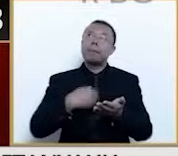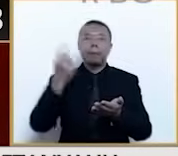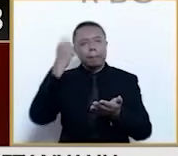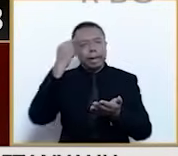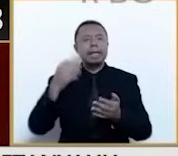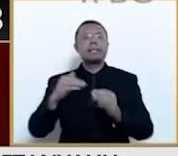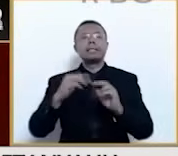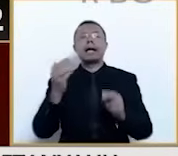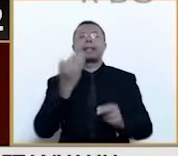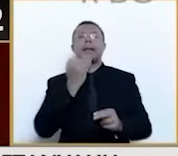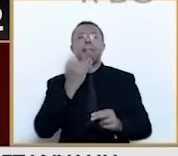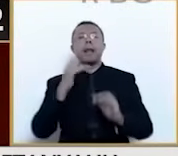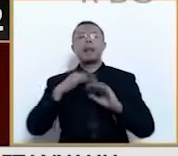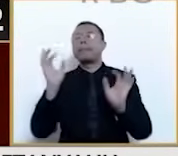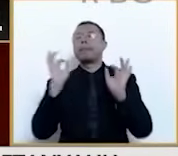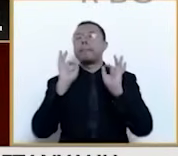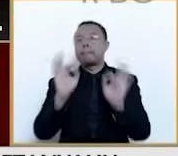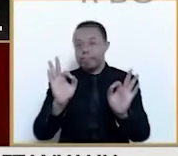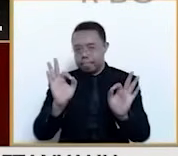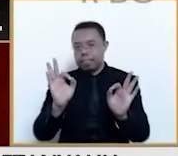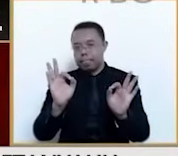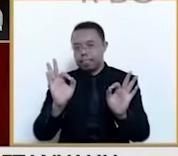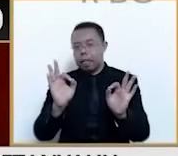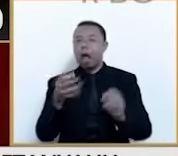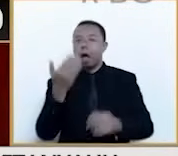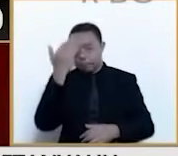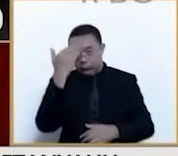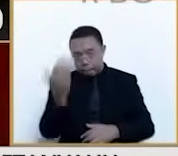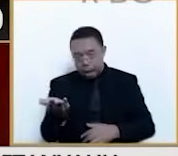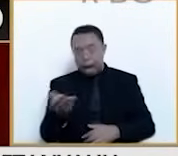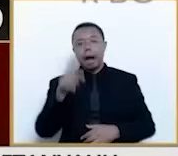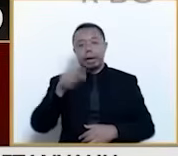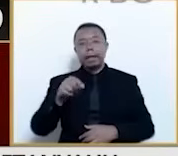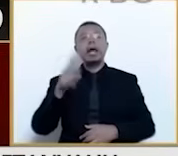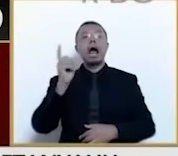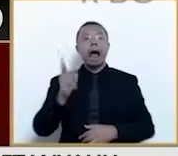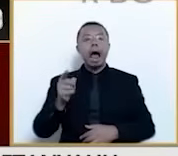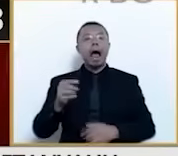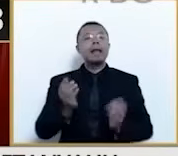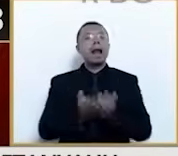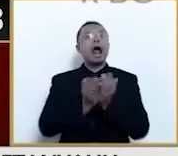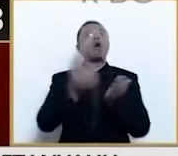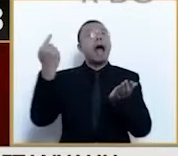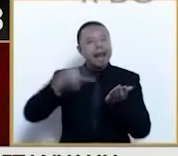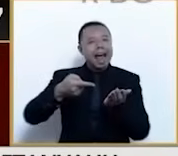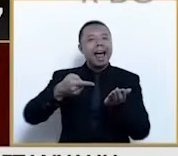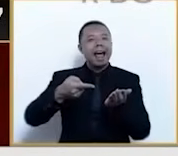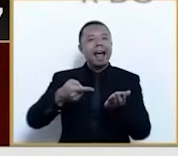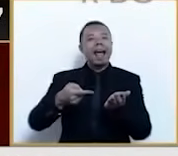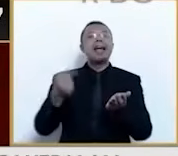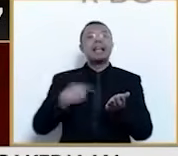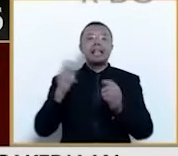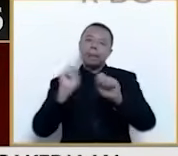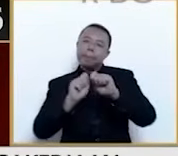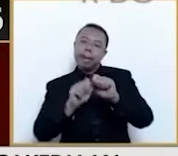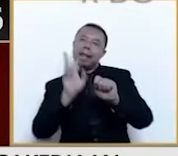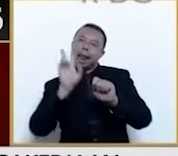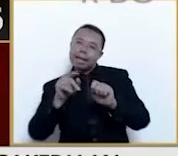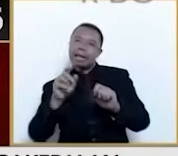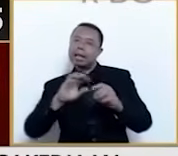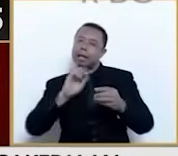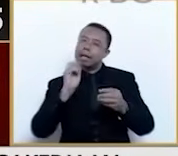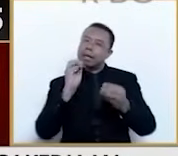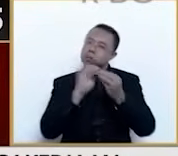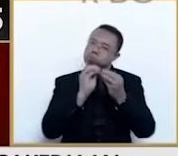yang paling efektif dan paling efisien, karena sebetulnya ini masih ada armadanya. Tinggal kita revisi, kita